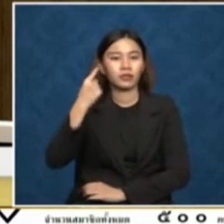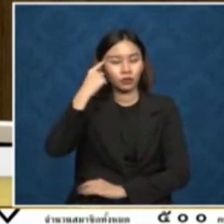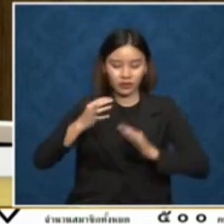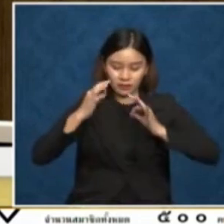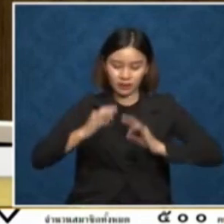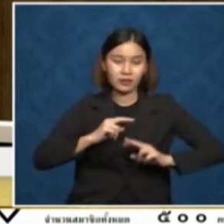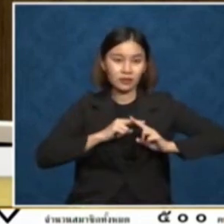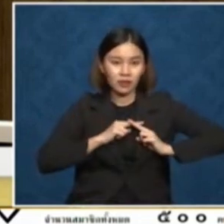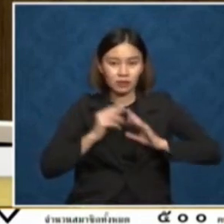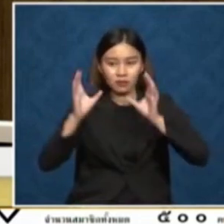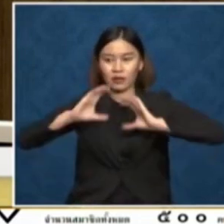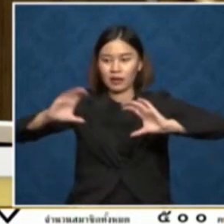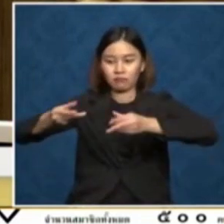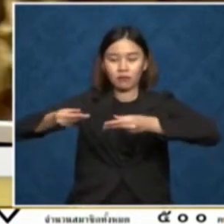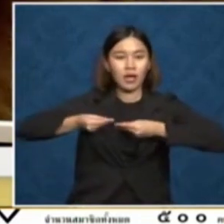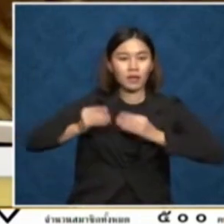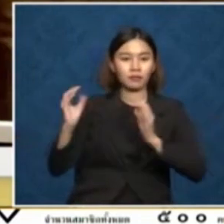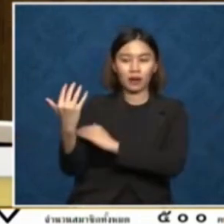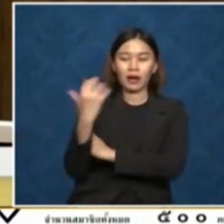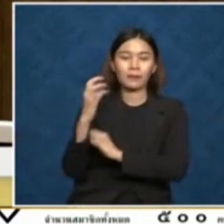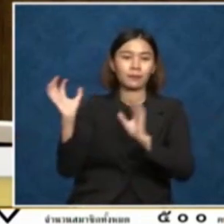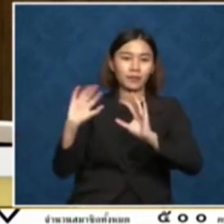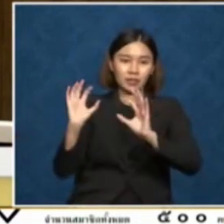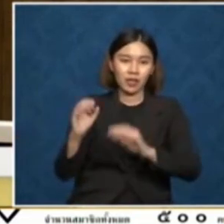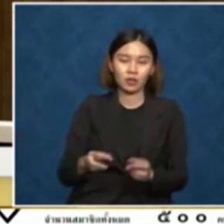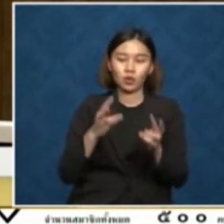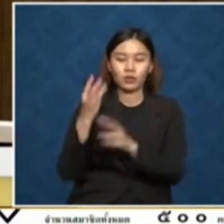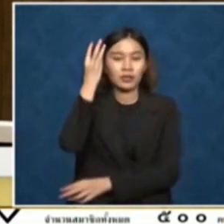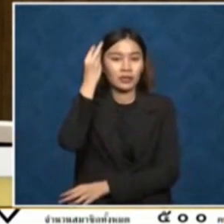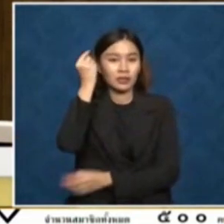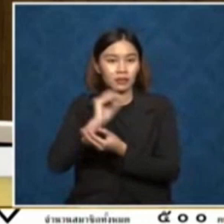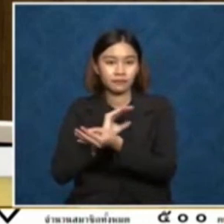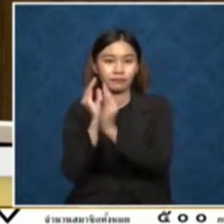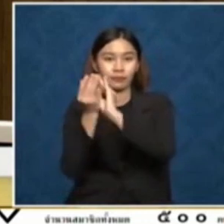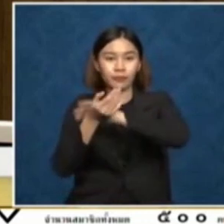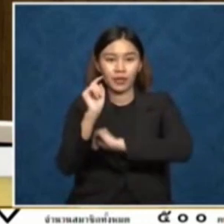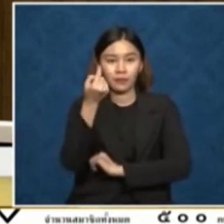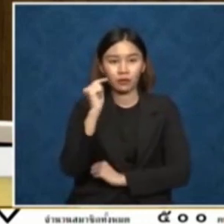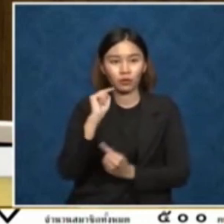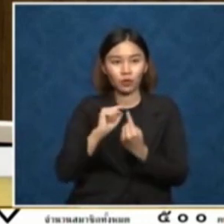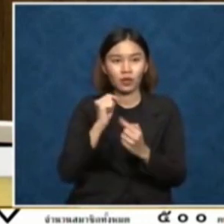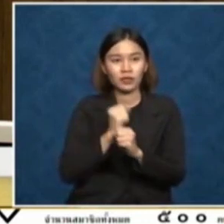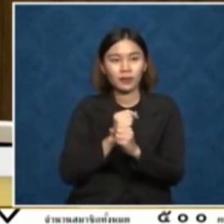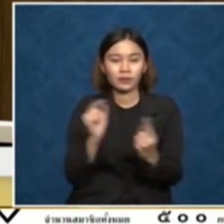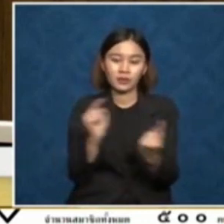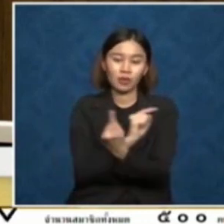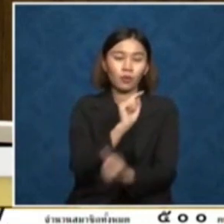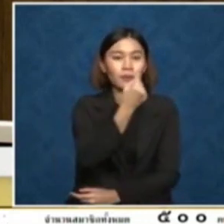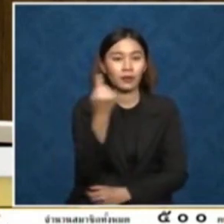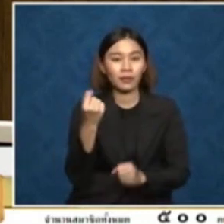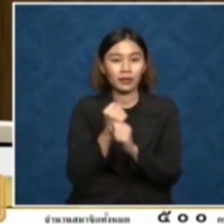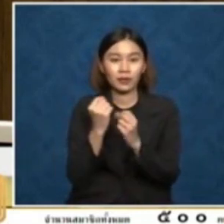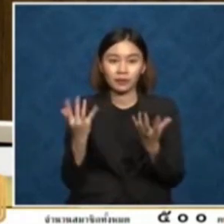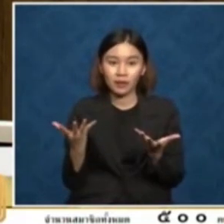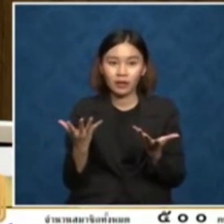เกิดจากพวกเราไม่ใช่เกิดจากรัฐนี่คือการกลับวิธีคิดที่เราบอกว่าเราจะประกอบสร้างสังคม